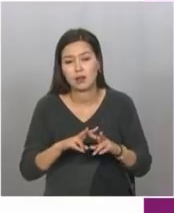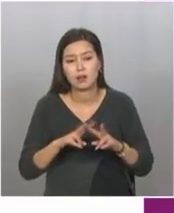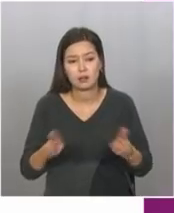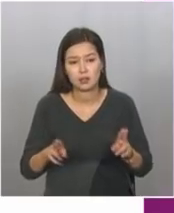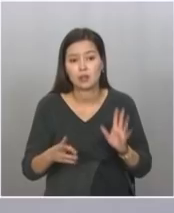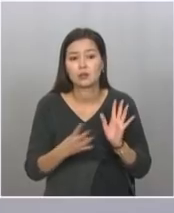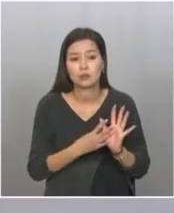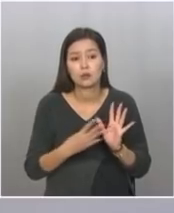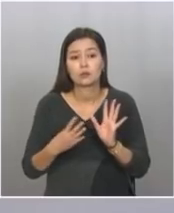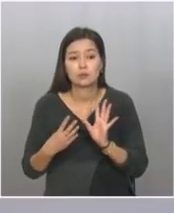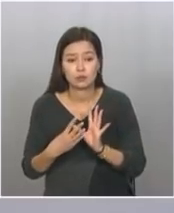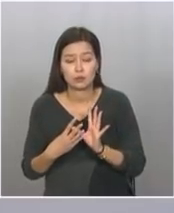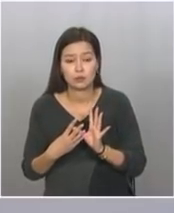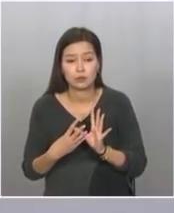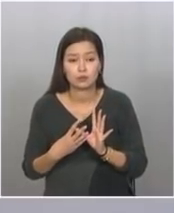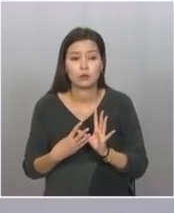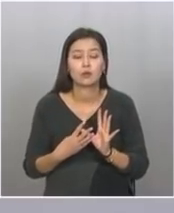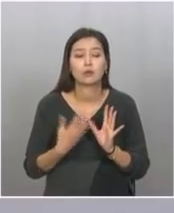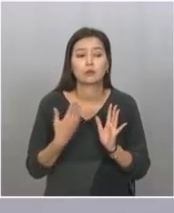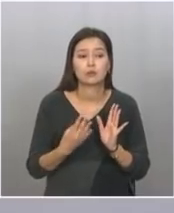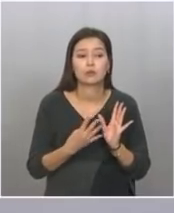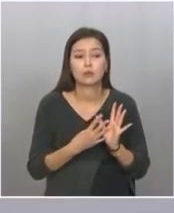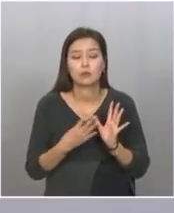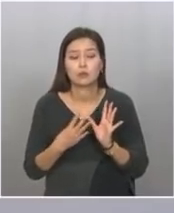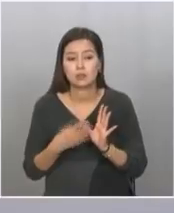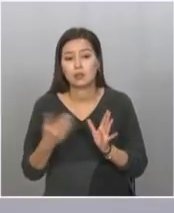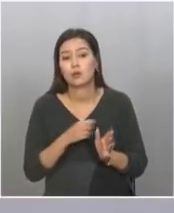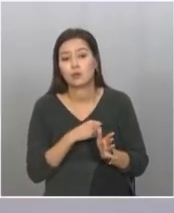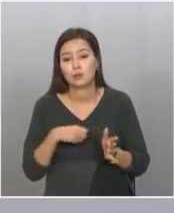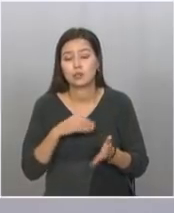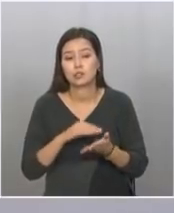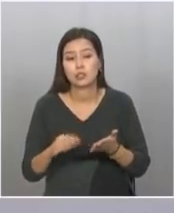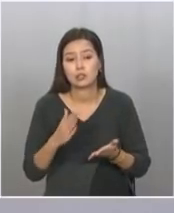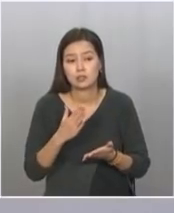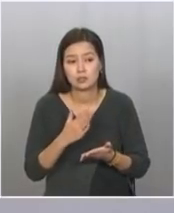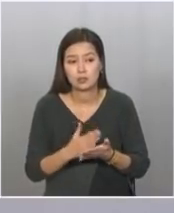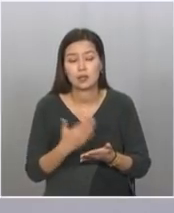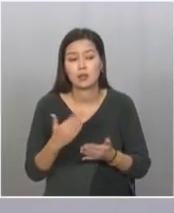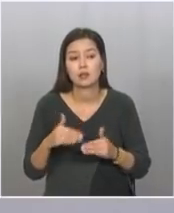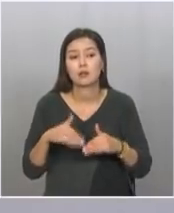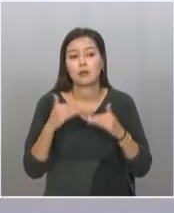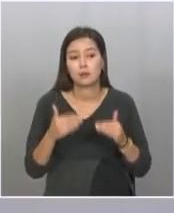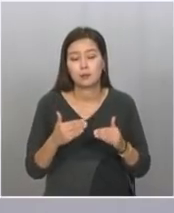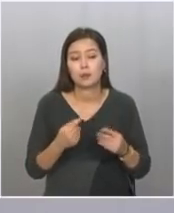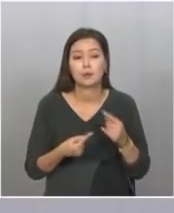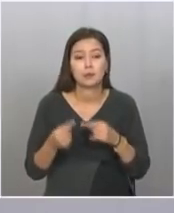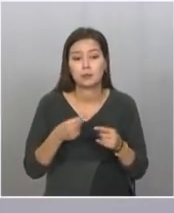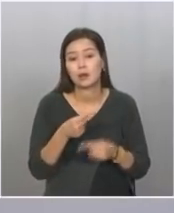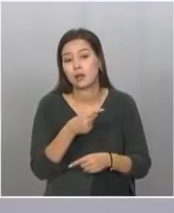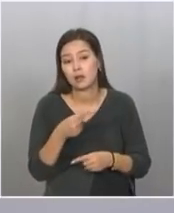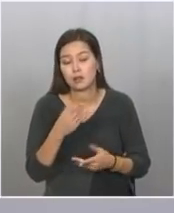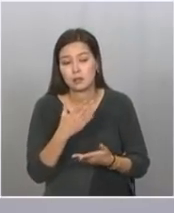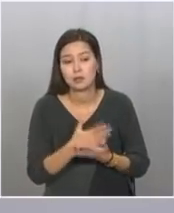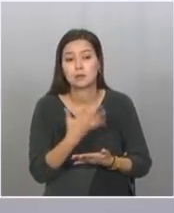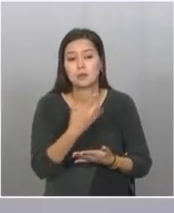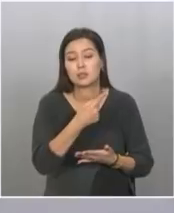де 9 тұр. Демек, бөлімі өзі жазылады және алымы бір-бірінен азайтылады. 5